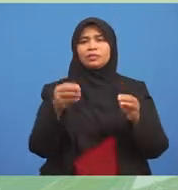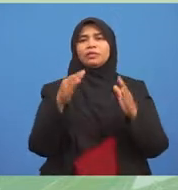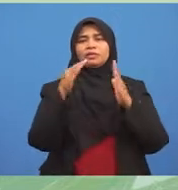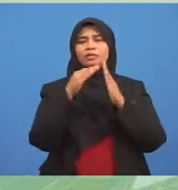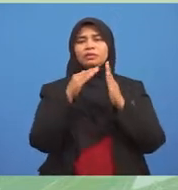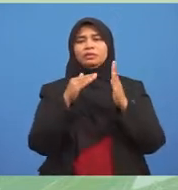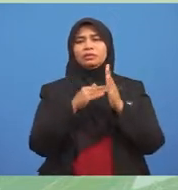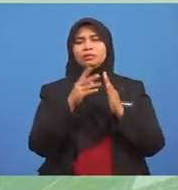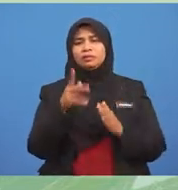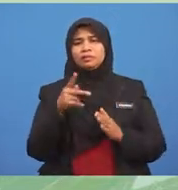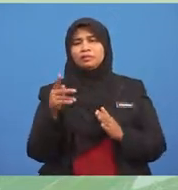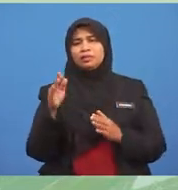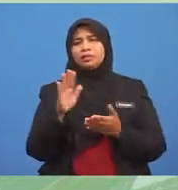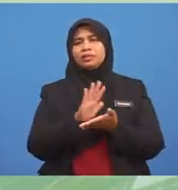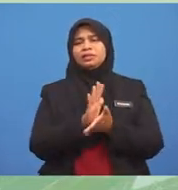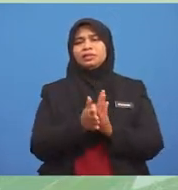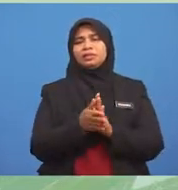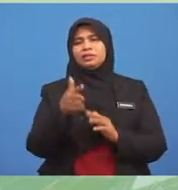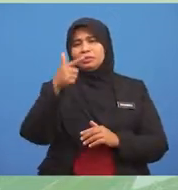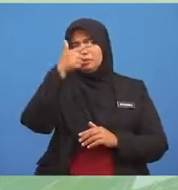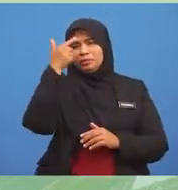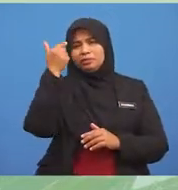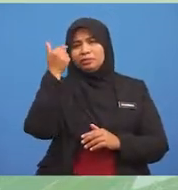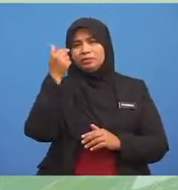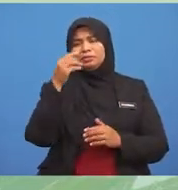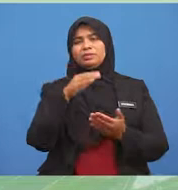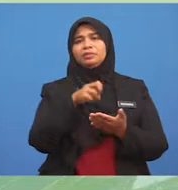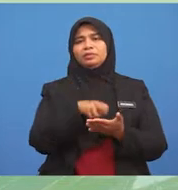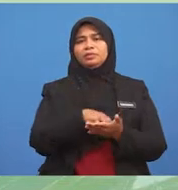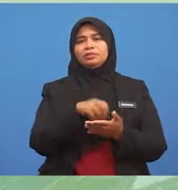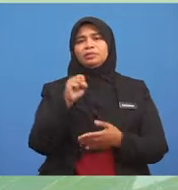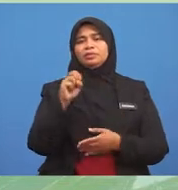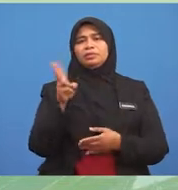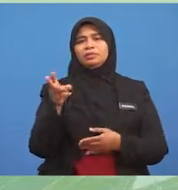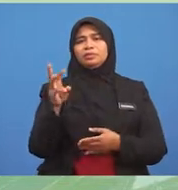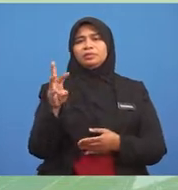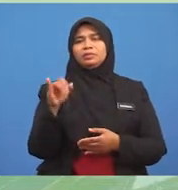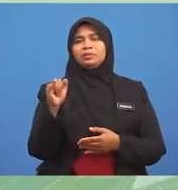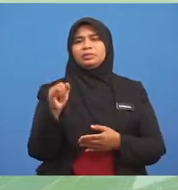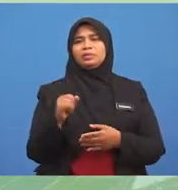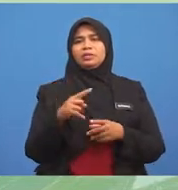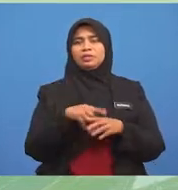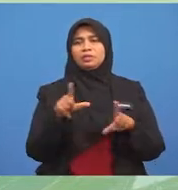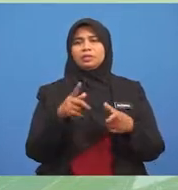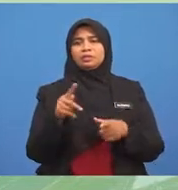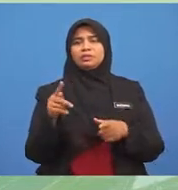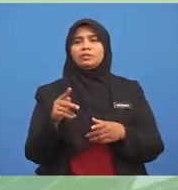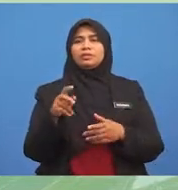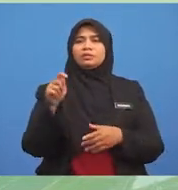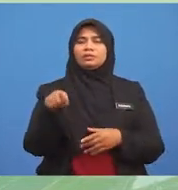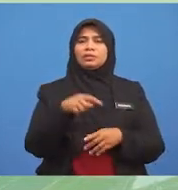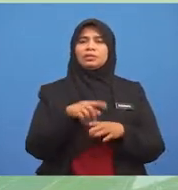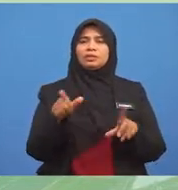menjadi sebab untuk membolehkan sujud sahwi dilaksanakan. Sujud sahwi sunat